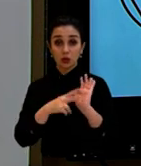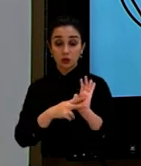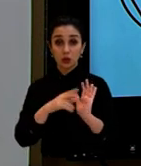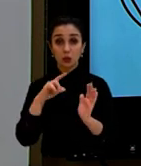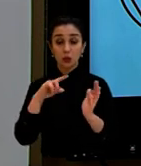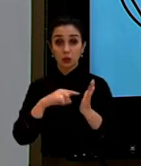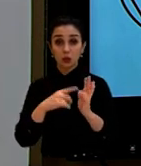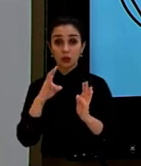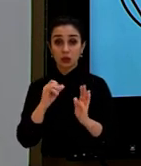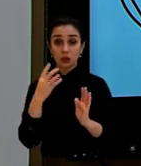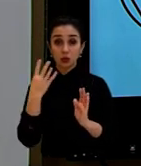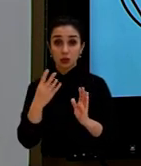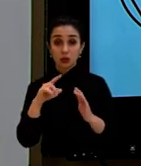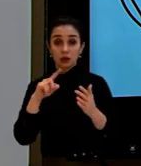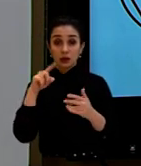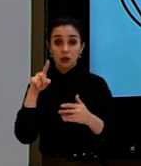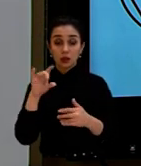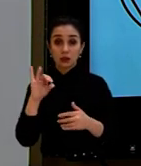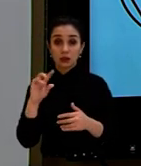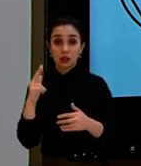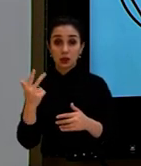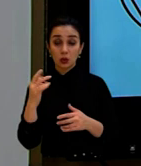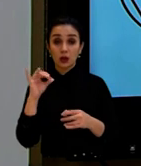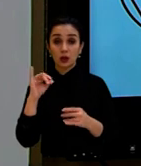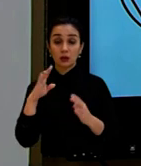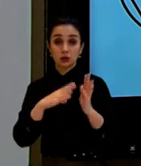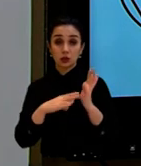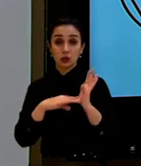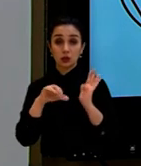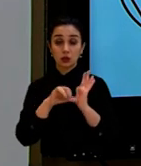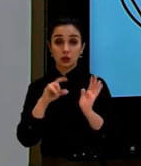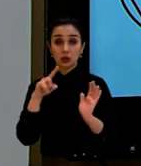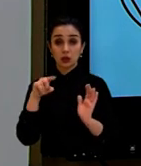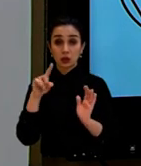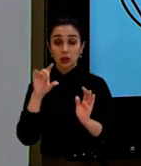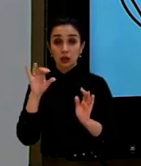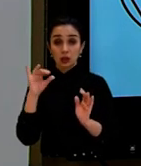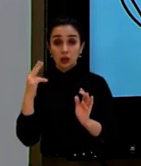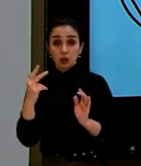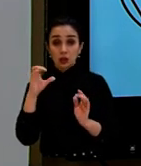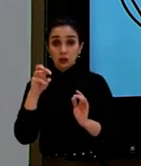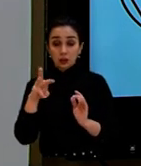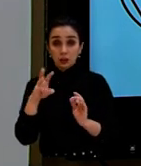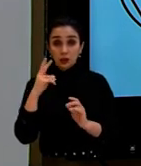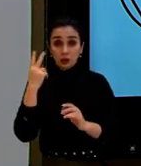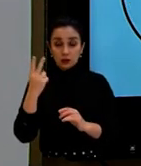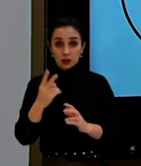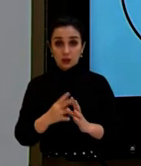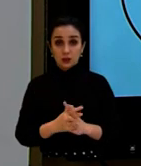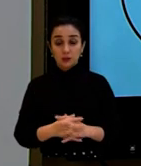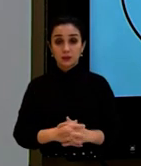48 умноженное на 4 корней из 3. Получаем 96 корней из 3 сантиметров в